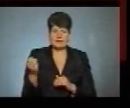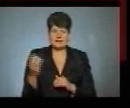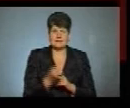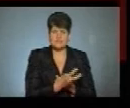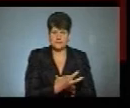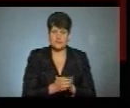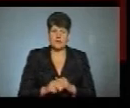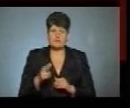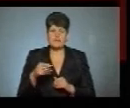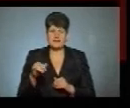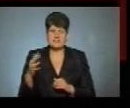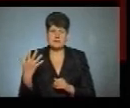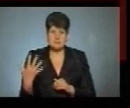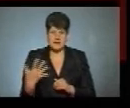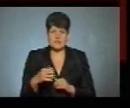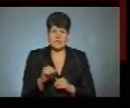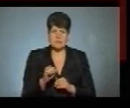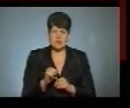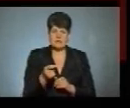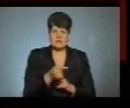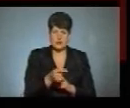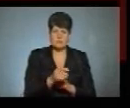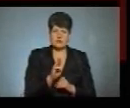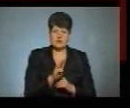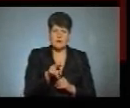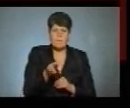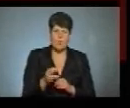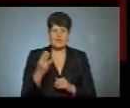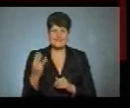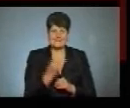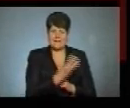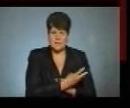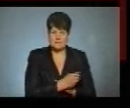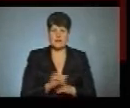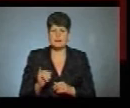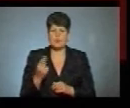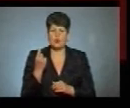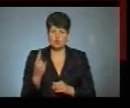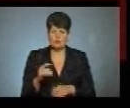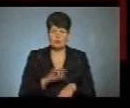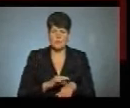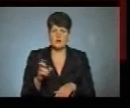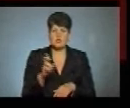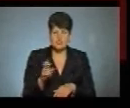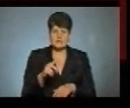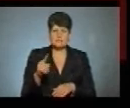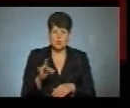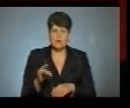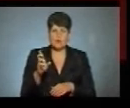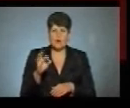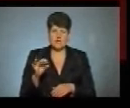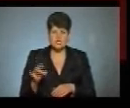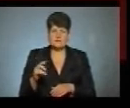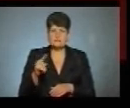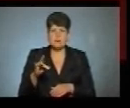13, Підгаєцький – 5, Теребовлянський, Тернопільський та Шумський – по 3 випадки та по 1 хворому в Бережанському, Зборівському, Борщівському,